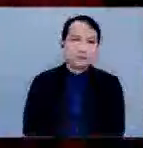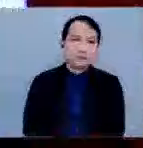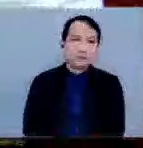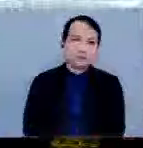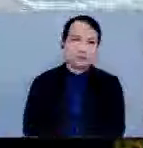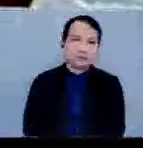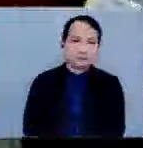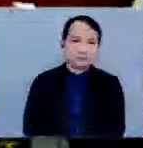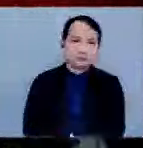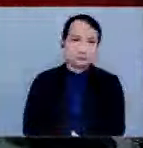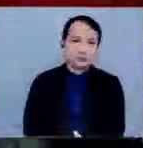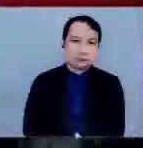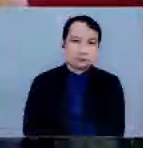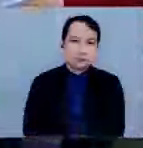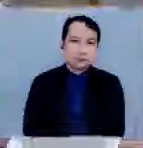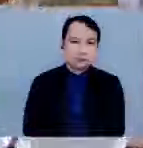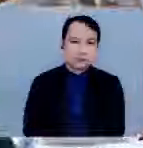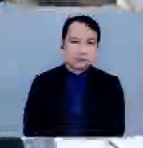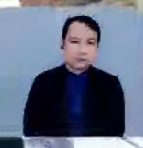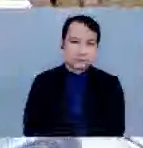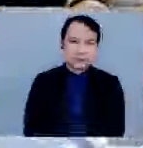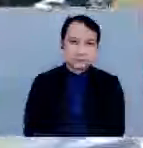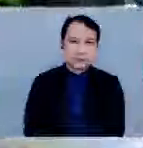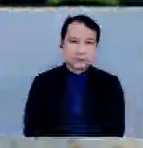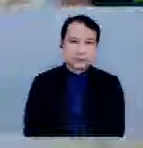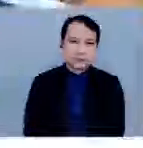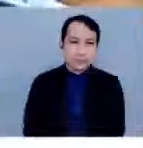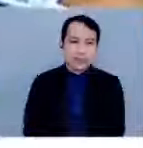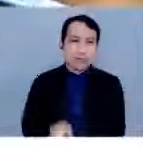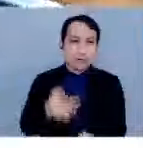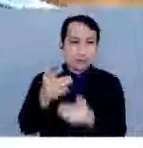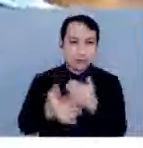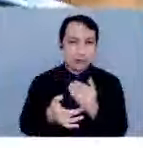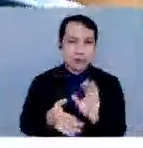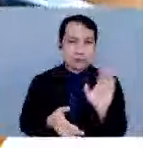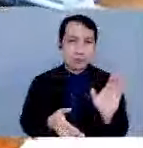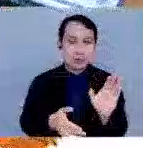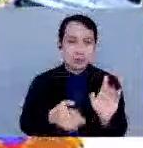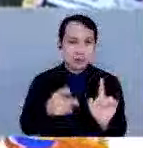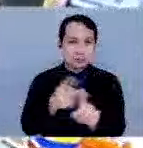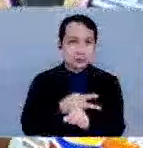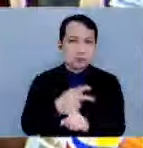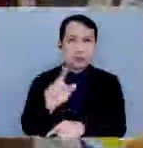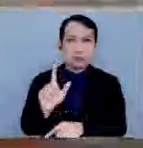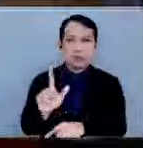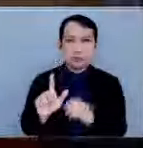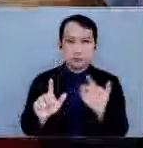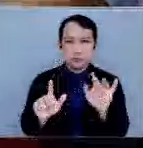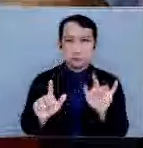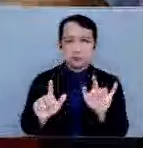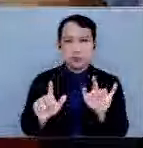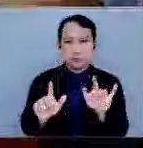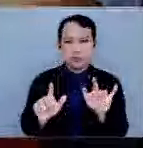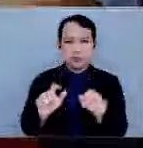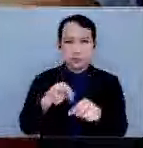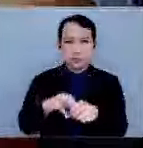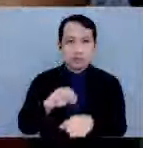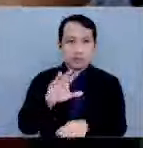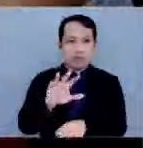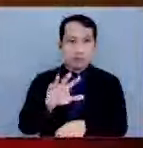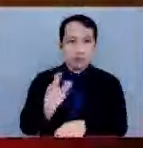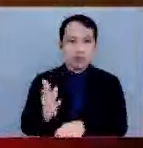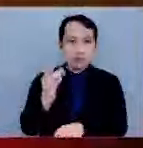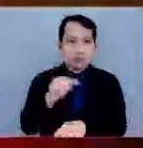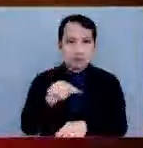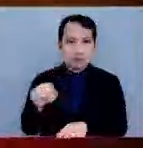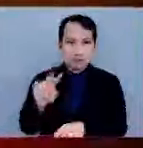Sa anunsyo ng Commission on Elections, mas maaga nang sisimula ng botohan sa 2025 elections. 5 a.m. hanggang 7 a.m.